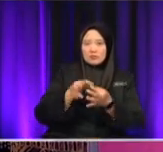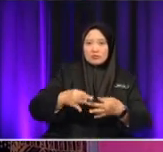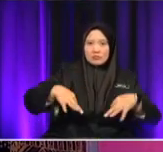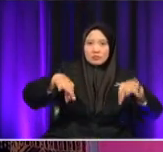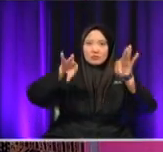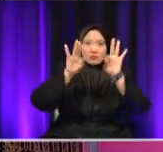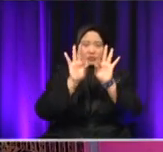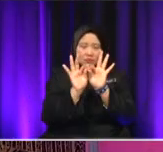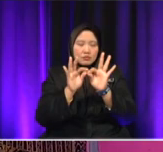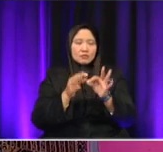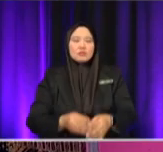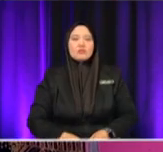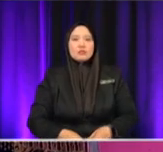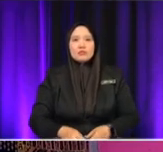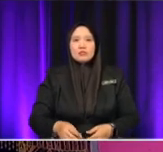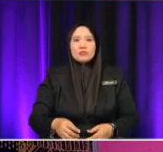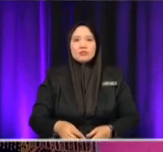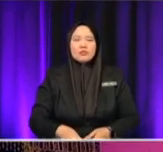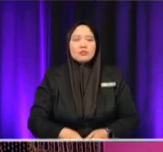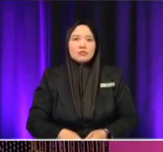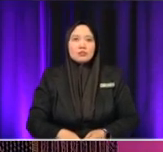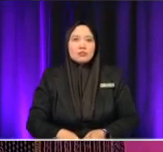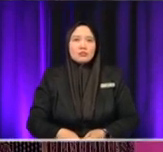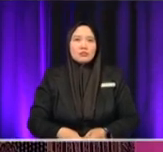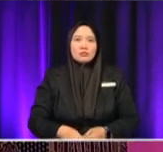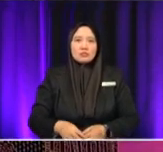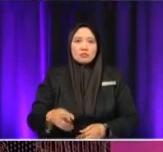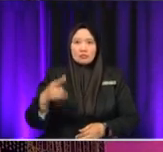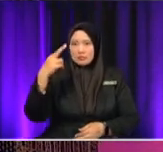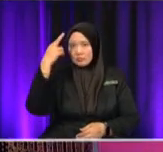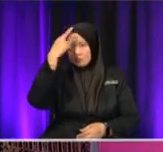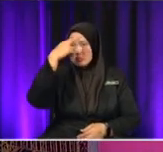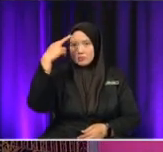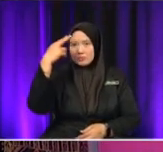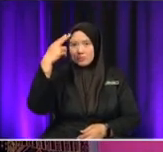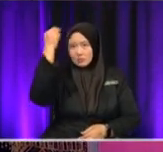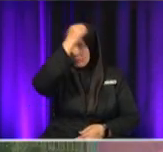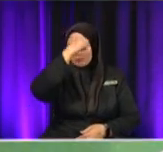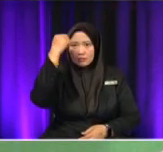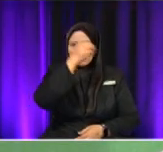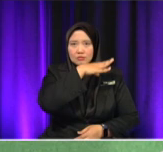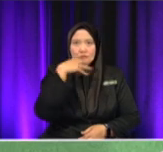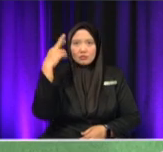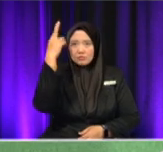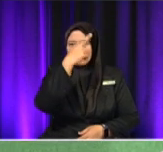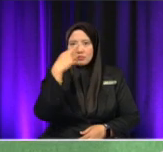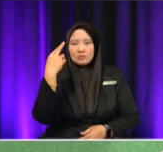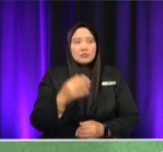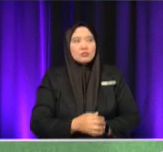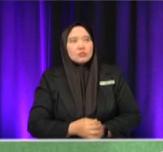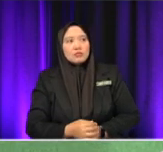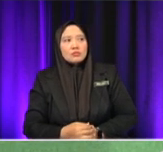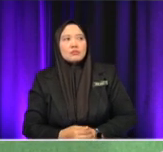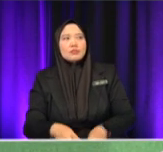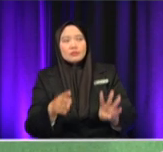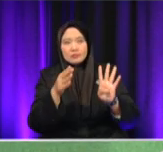mengajar anak-anak kita berkaitan dengan Akidah Islam itu sendiri seterusnya kita perlulah ya wajib memelihara aqidah